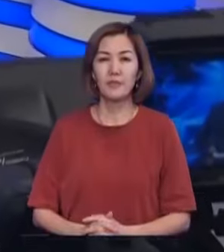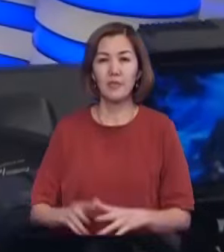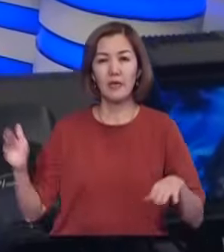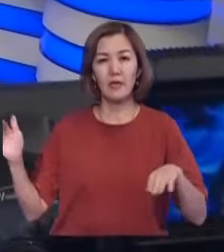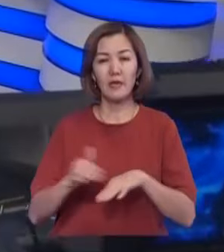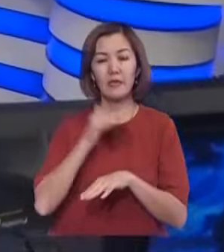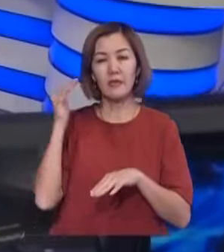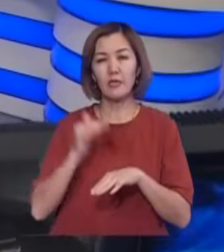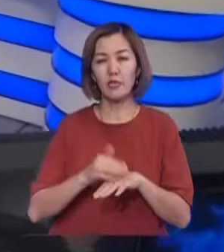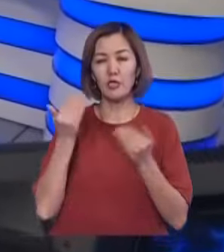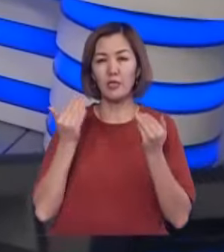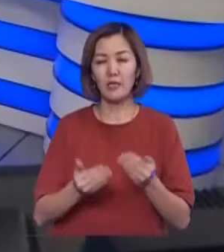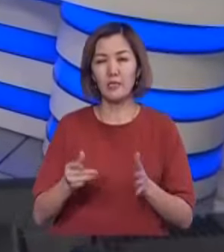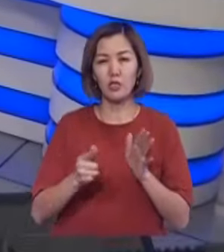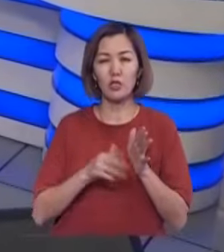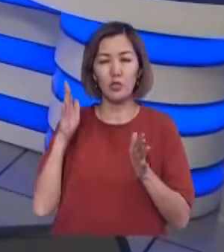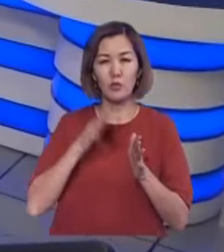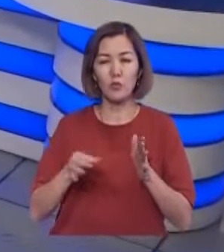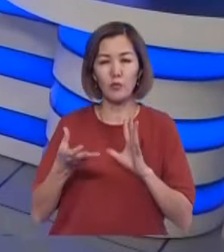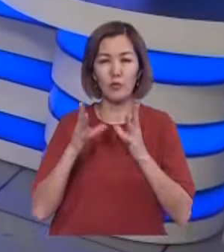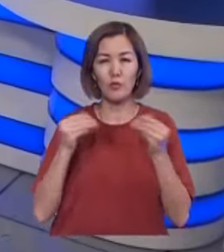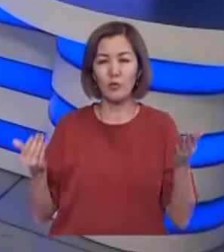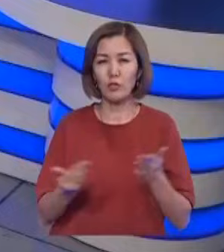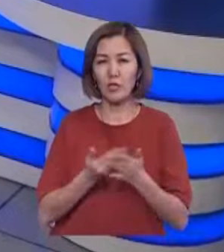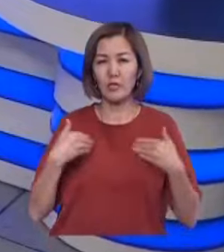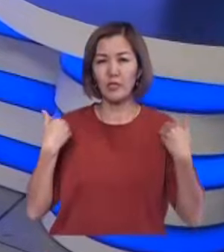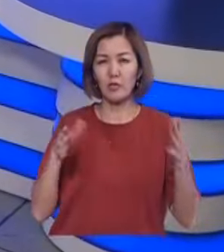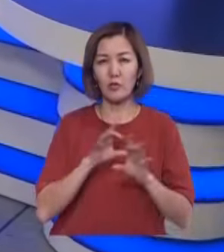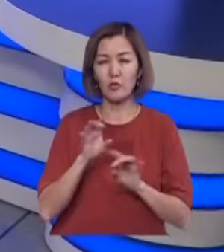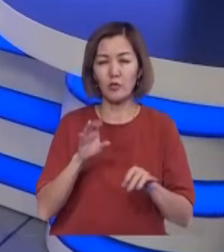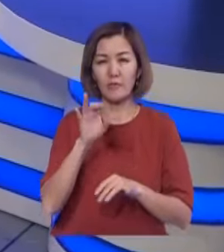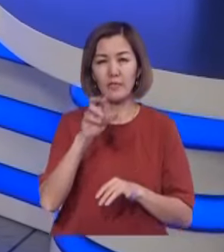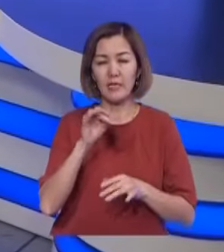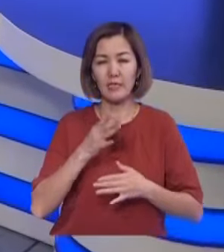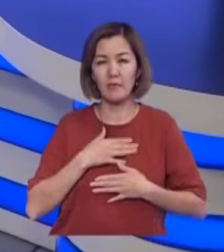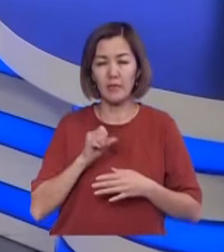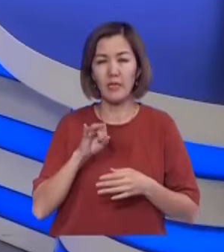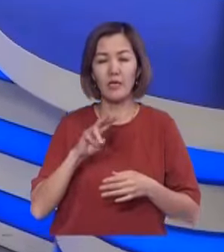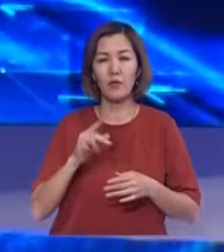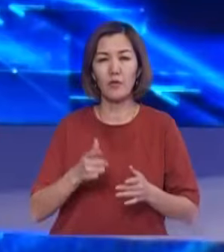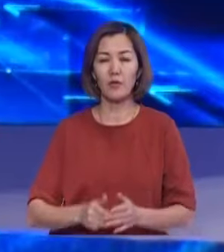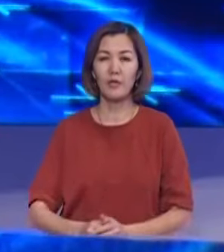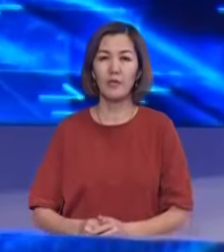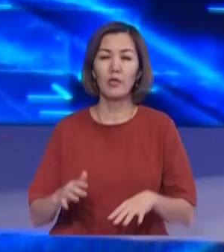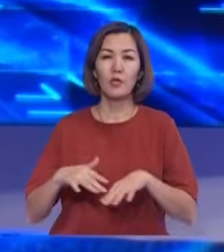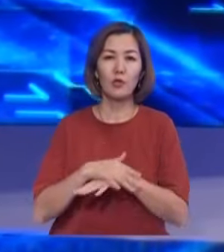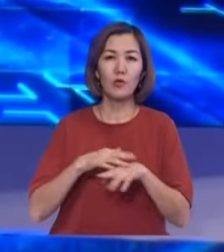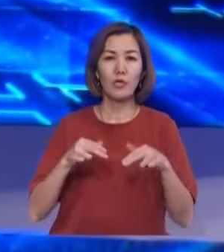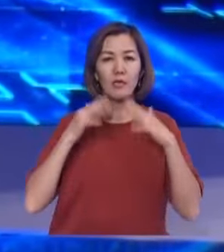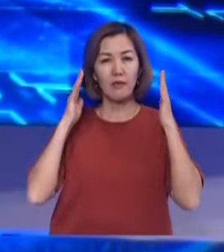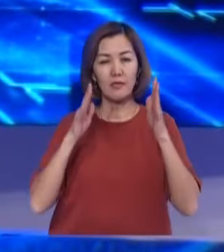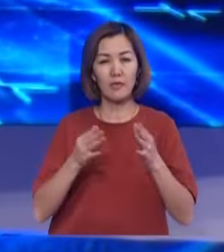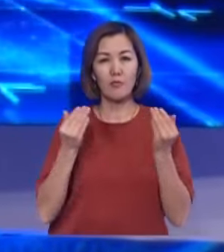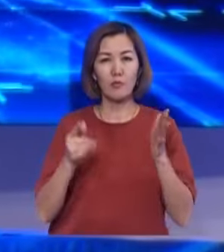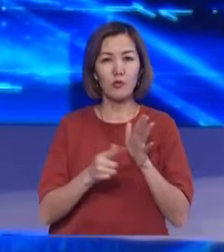Әрлігеш құрметті көрермен, тікелей эфирде Жетісу облысының қорытынды жаңалықтары. Студияда Әсел Ошан, сурды аудармада Айгүл Жұмаш қызы. Тұрғындар